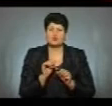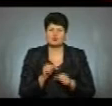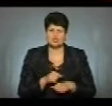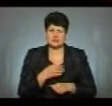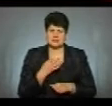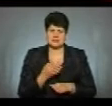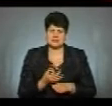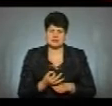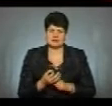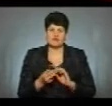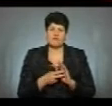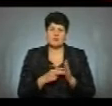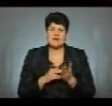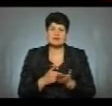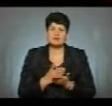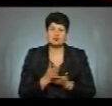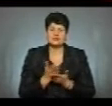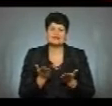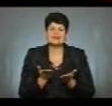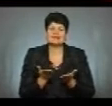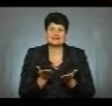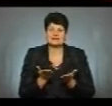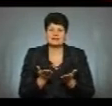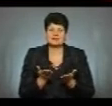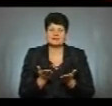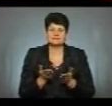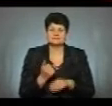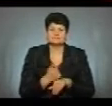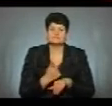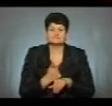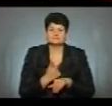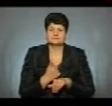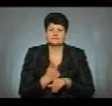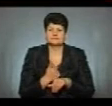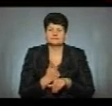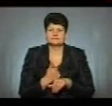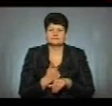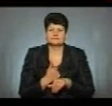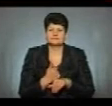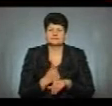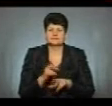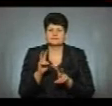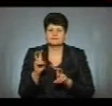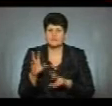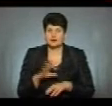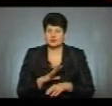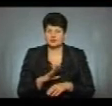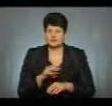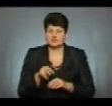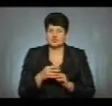про в плані політики? Які тренди в нас визначали політику в